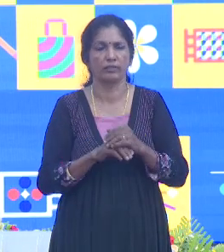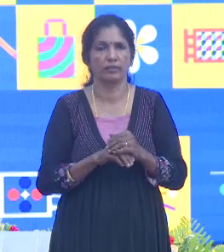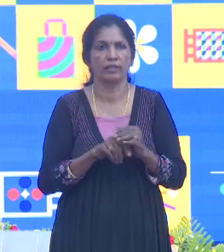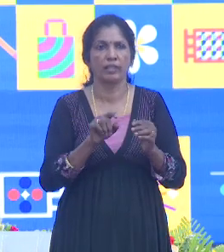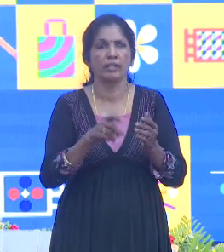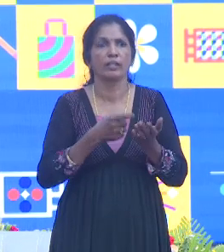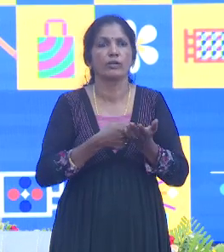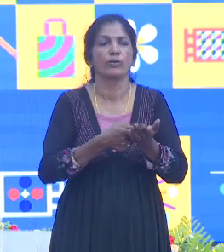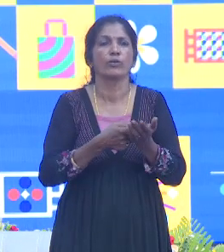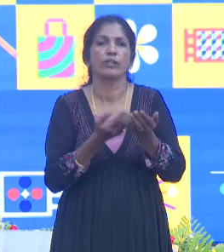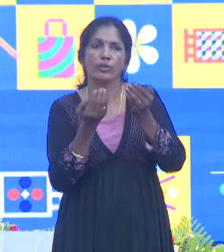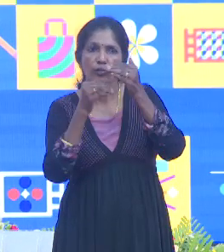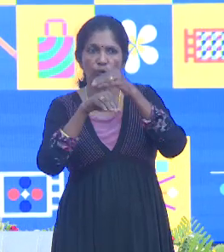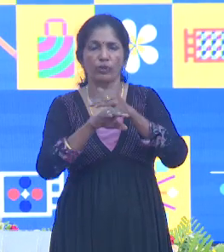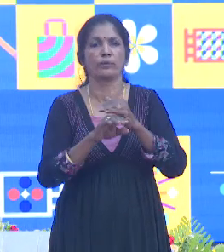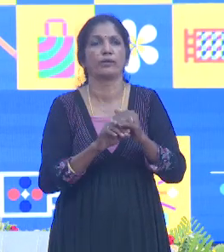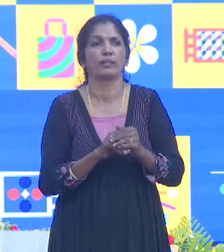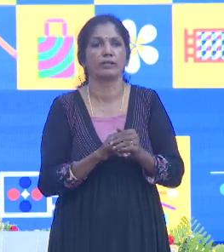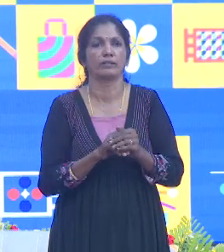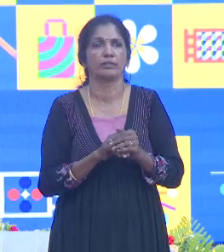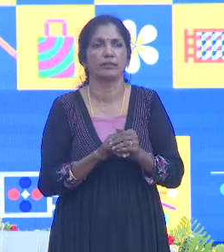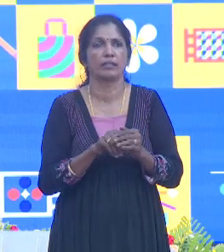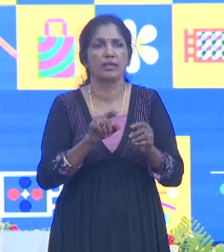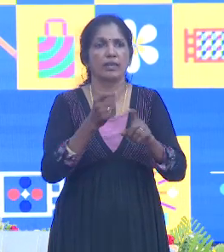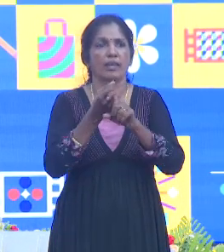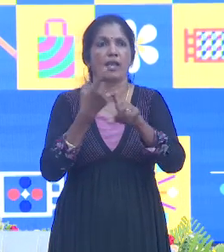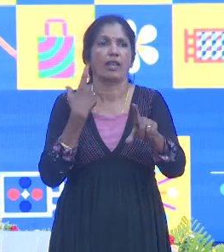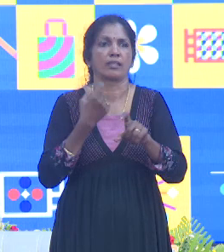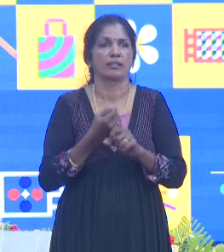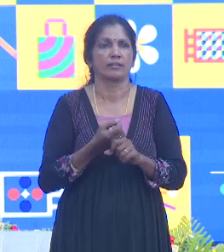ആ നിയമത്തിൽ കൂടിയാണ് ഈ കേരളത്തിൽ